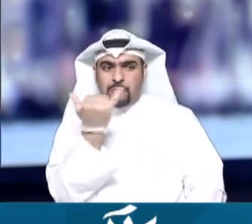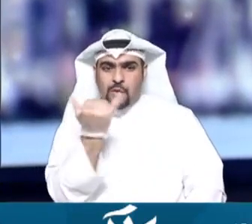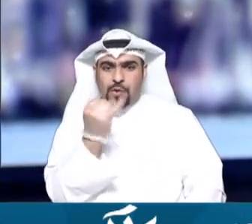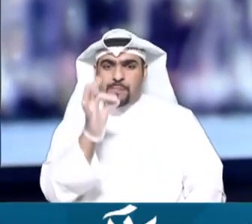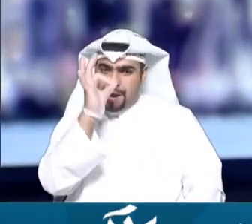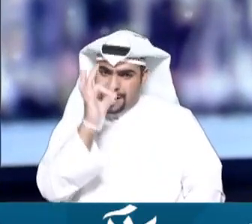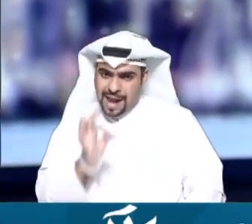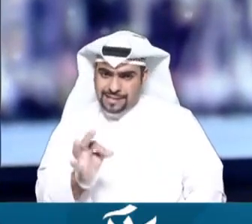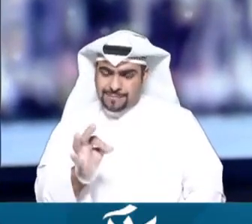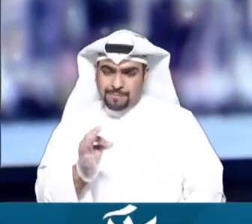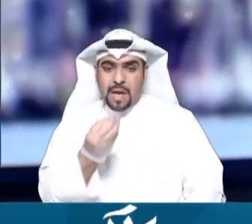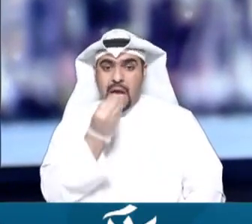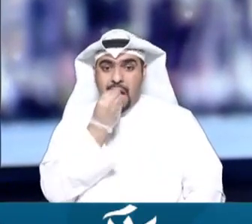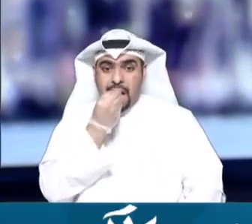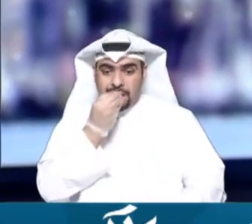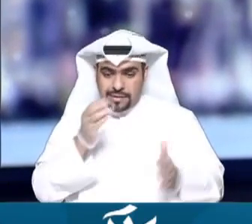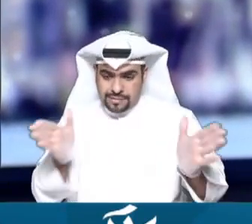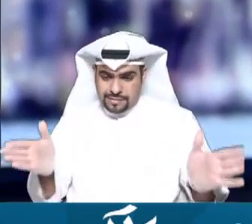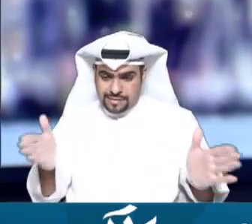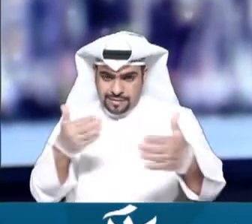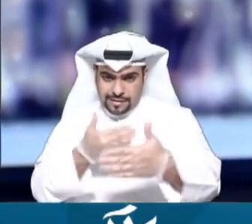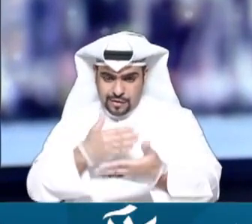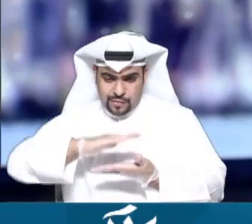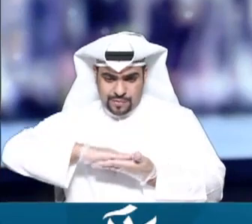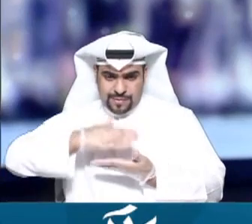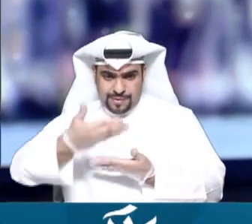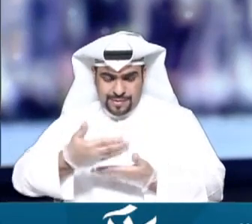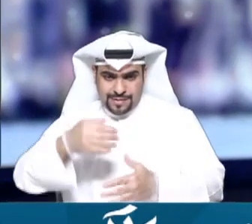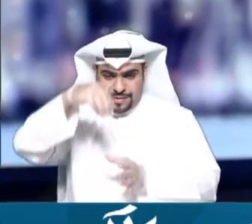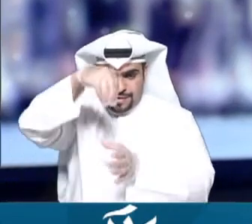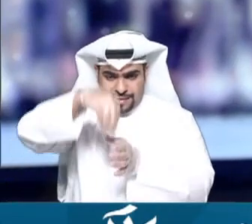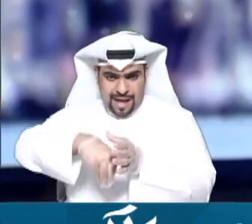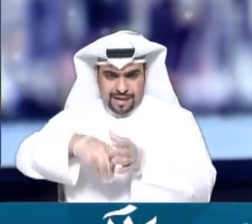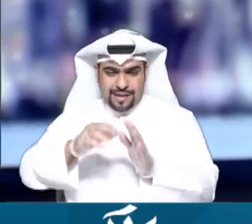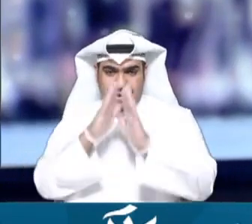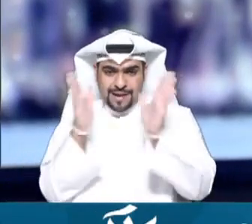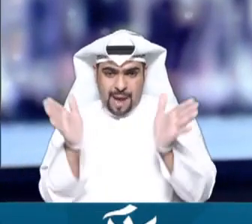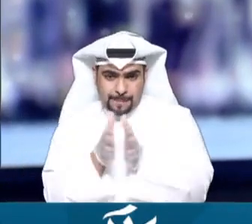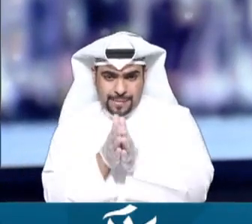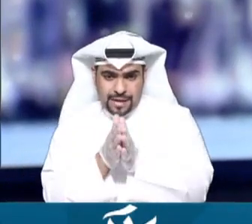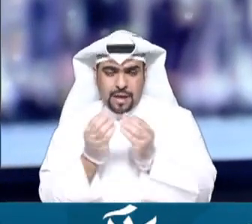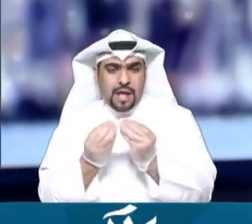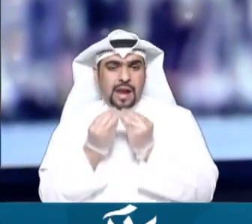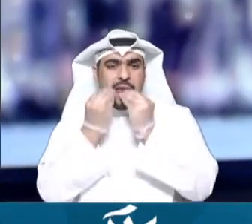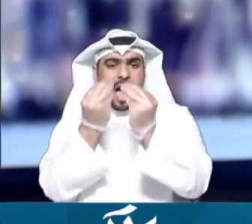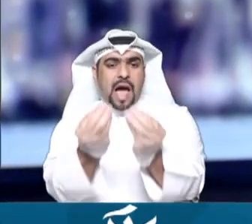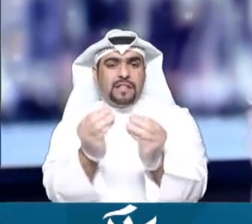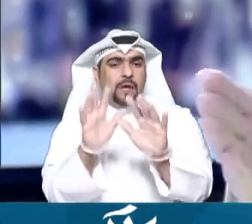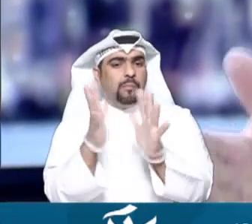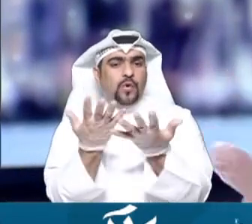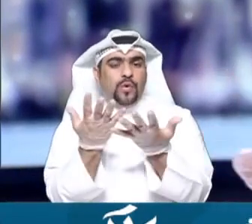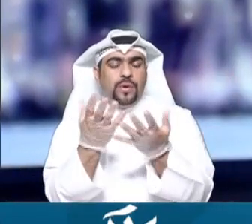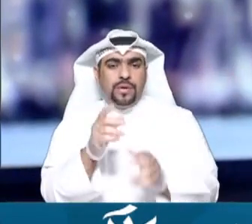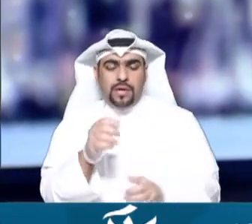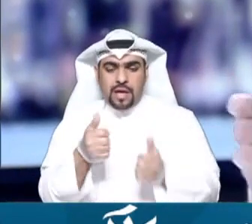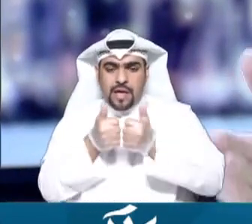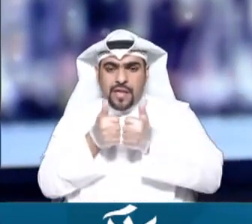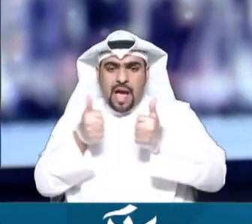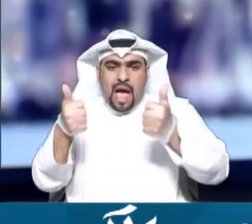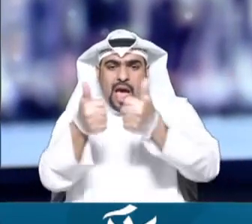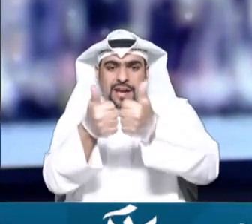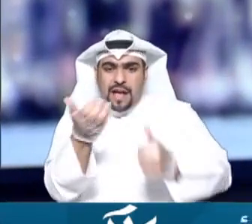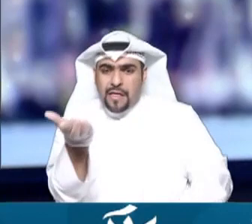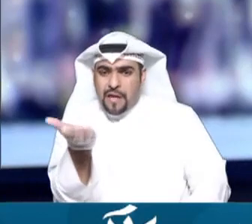السله الغذائيه للاسر المتعففه داخل الكويت، واحنا يعني وانا اكلمك في الاستوديو الان اخوان لنا